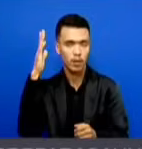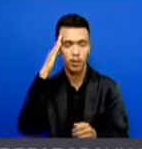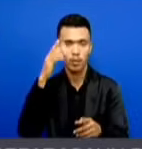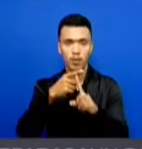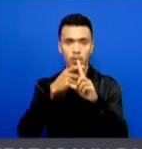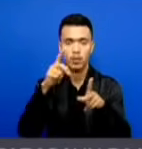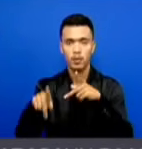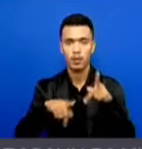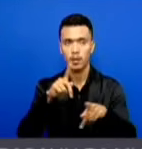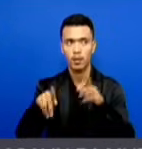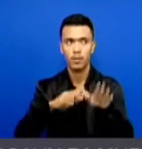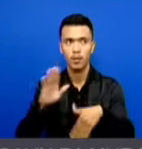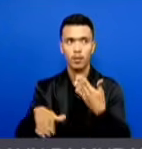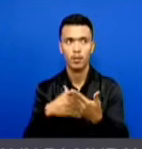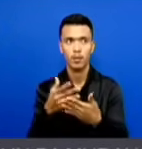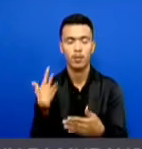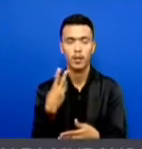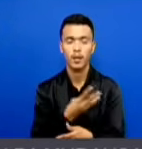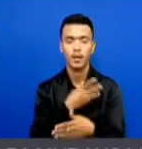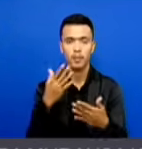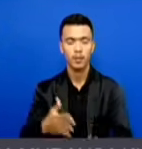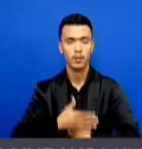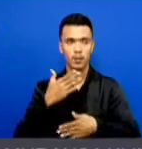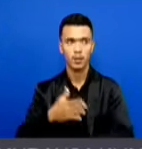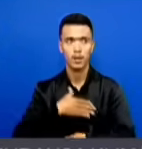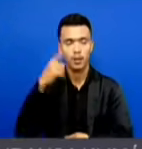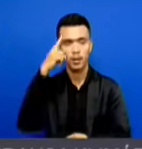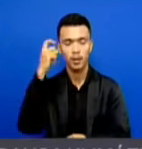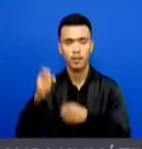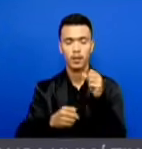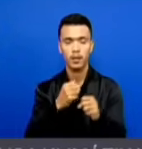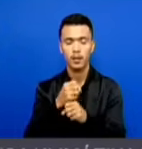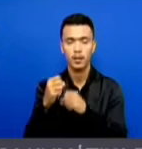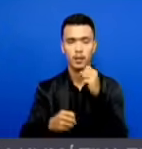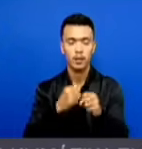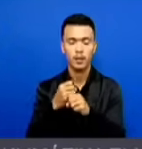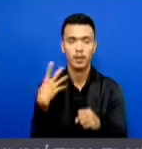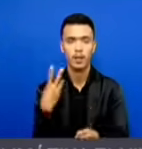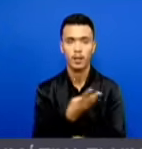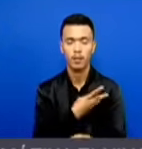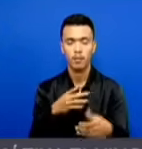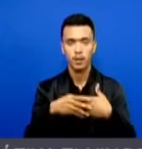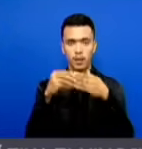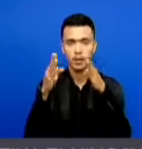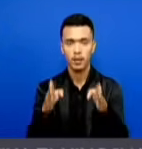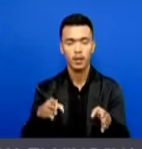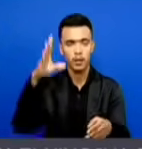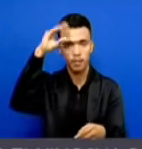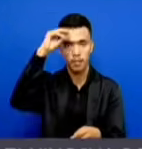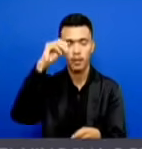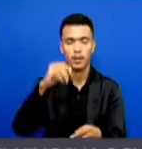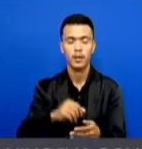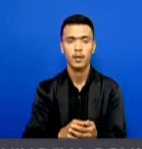husi ema hotu mi apresiate se contente tamba durante tinan batinan ami ukunida be esak manedi mai